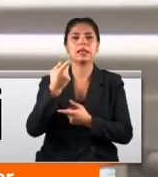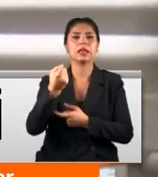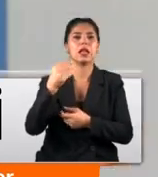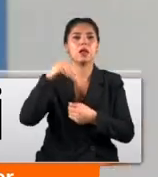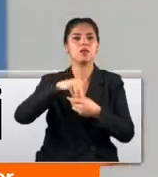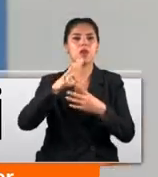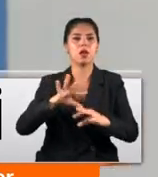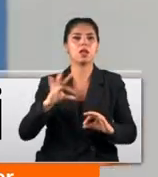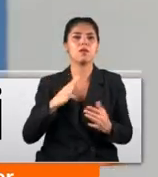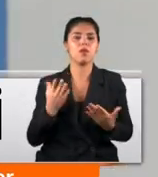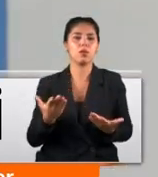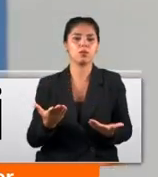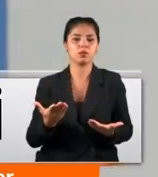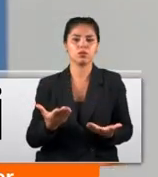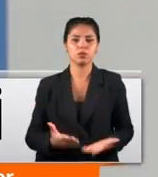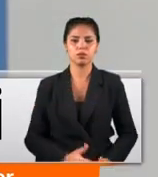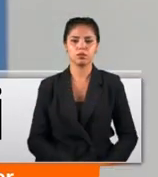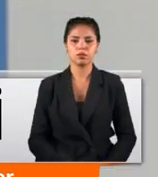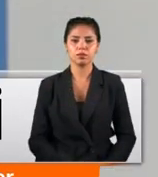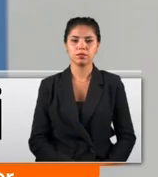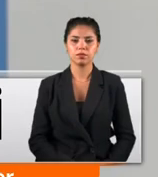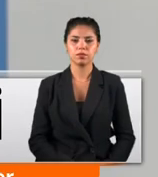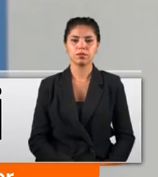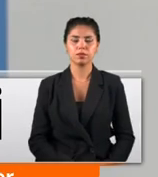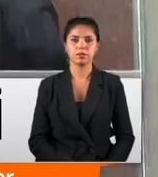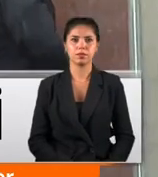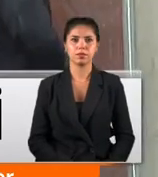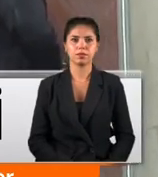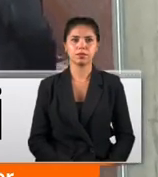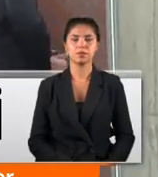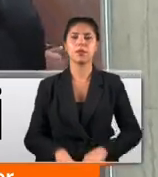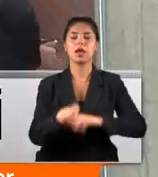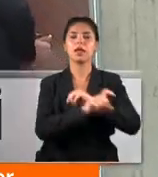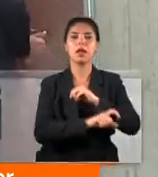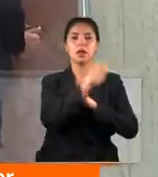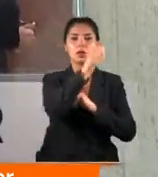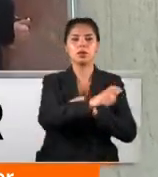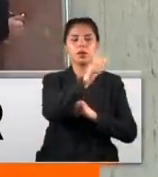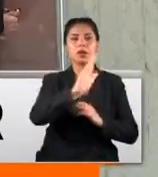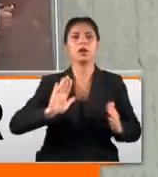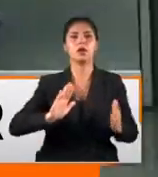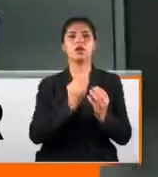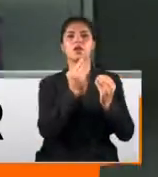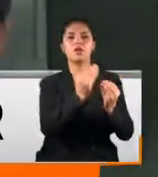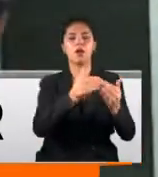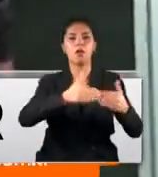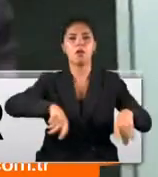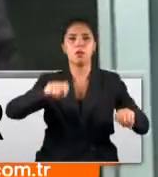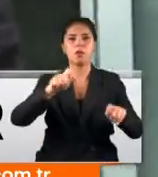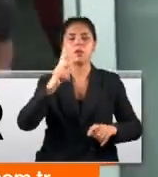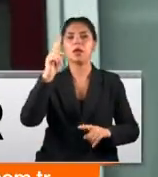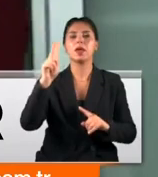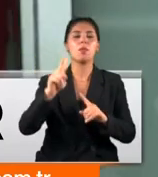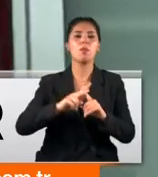ele geçirildi. Olay tüm boyutlarıyla şu anda araştırılıyor. Teröristlere anında karşılık vererek faciayı önleyen iki